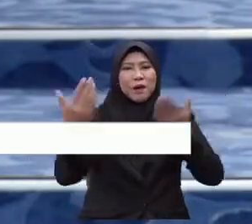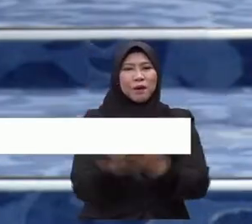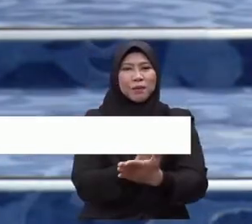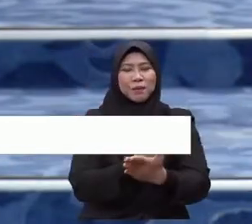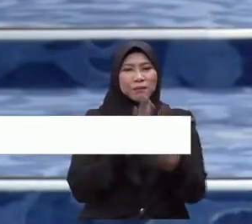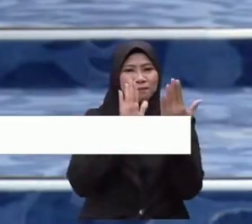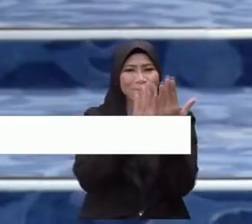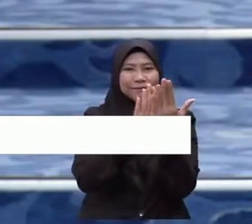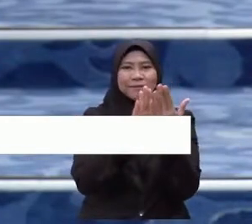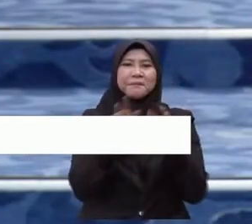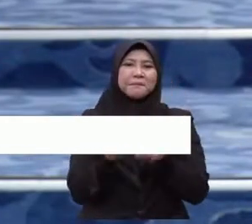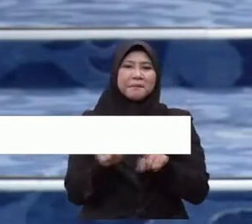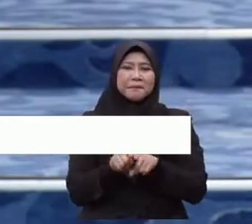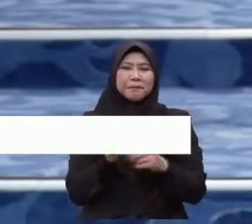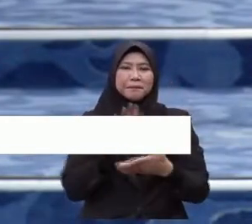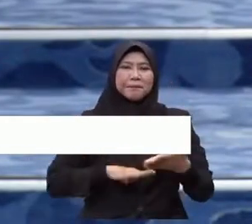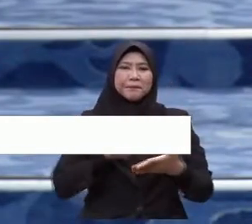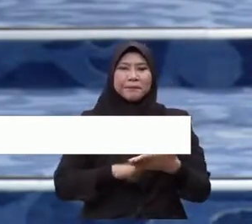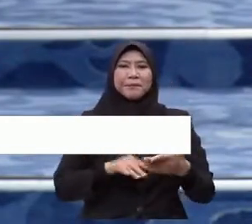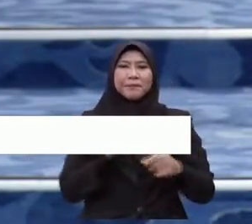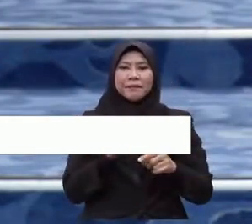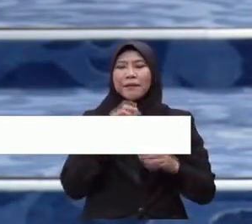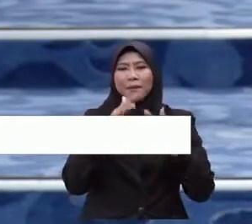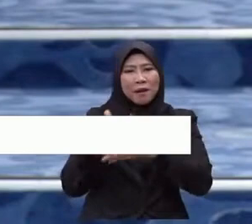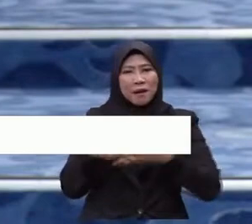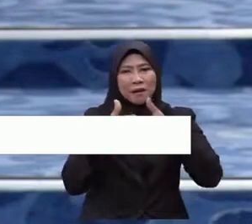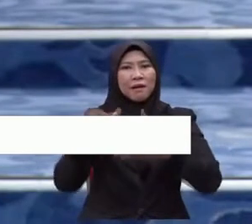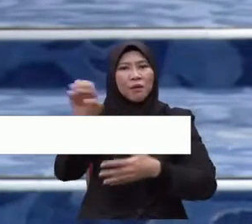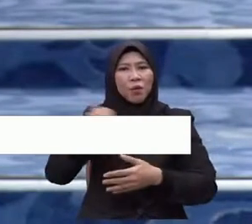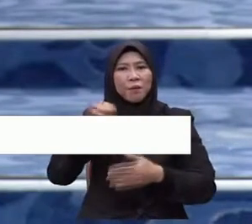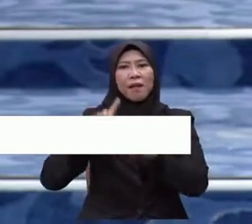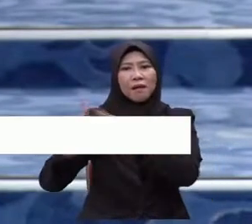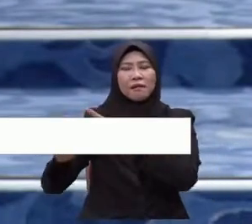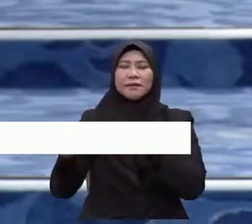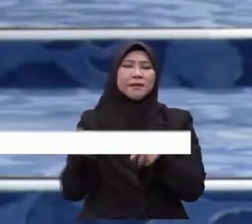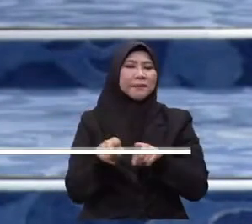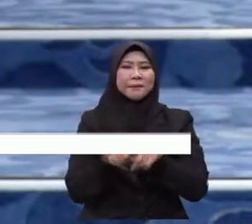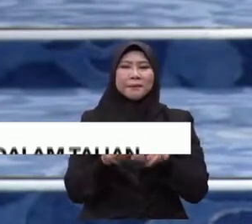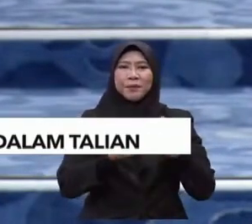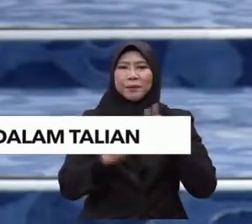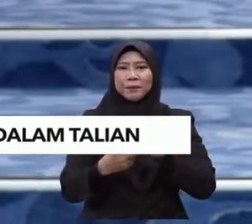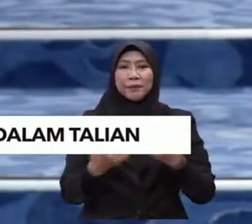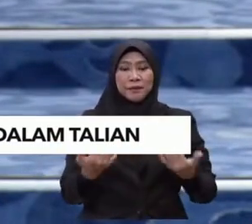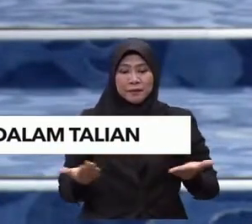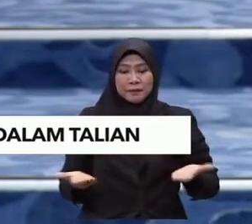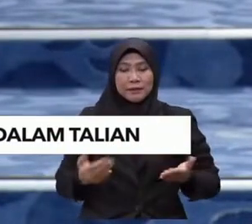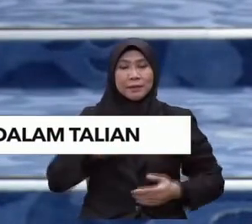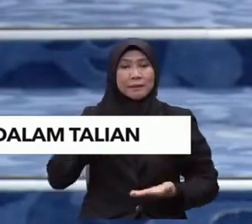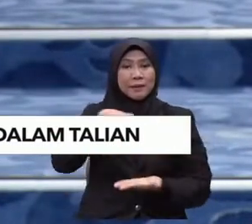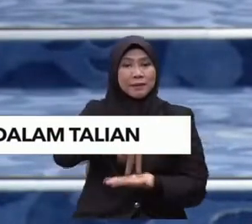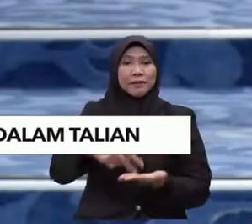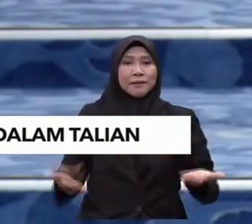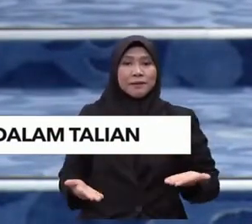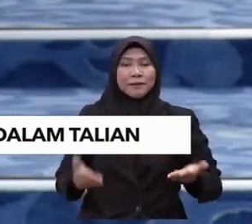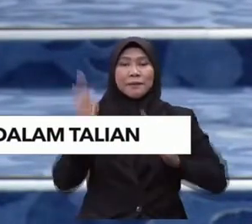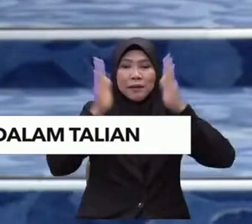berdepan dengan pegawai ini Amerika ke Eropa untuk Saya berdiri disini mengatakan Malaysia